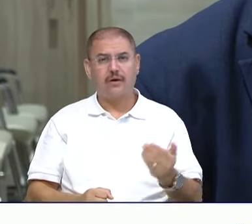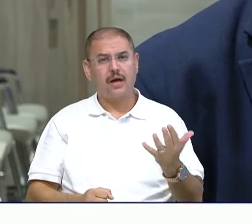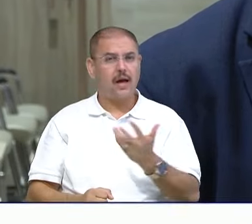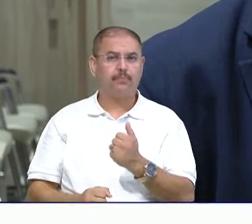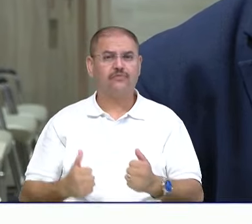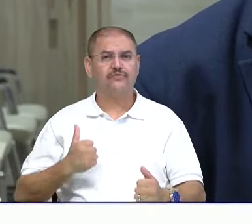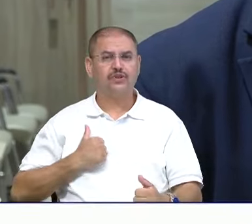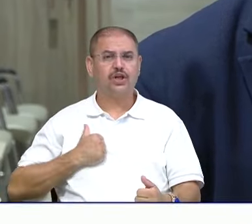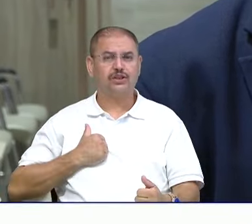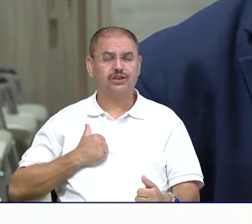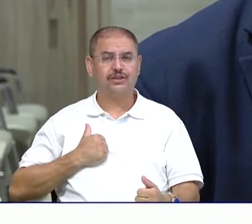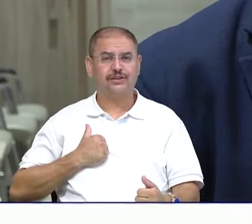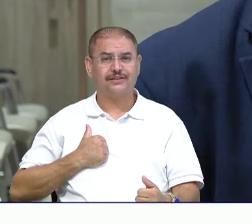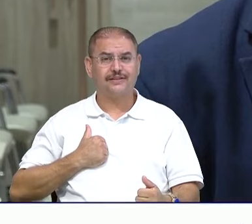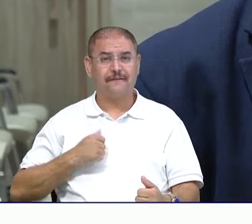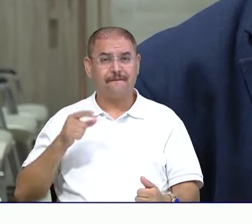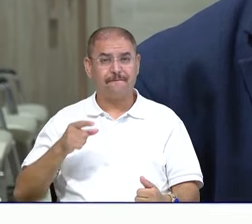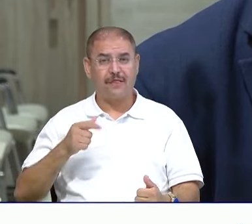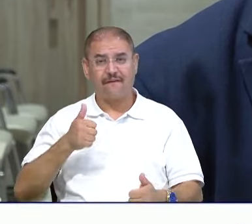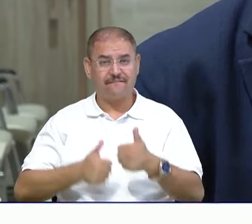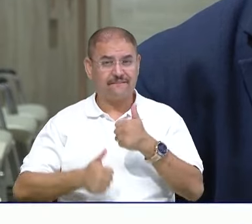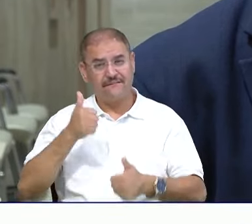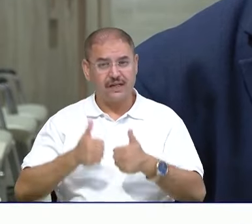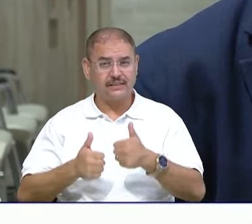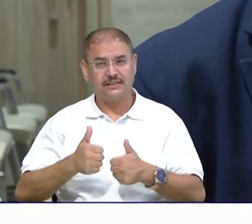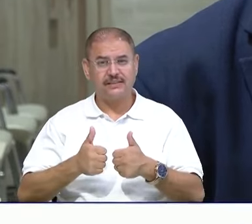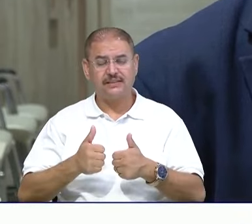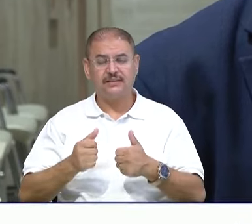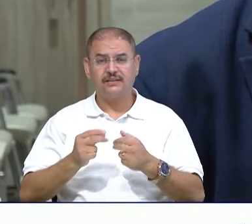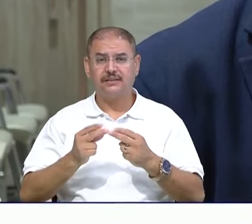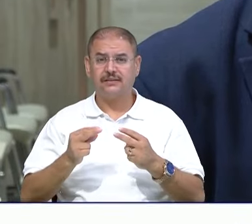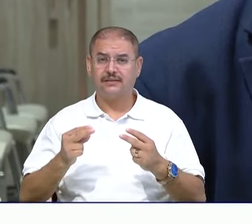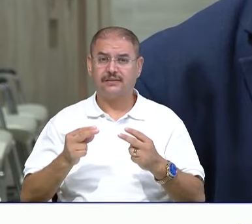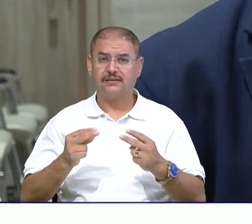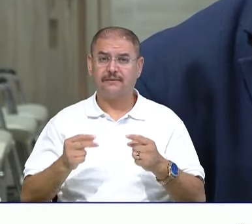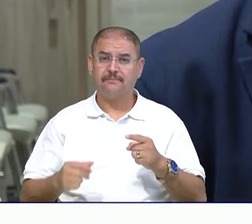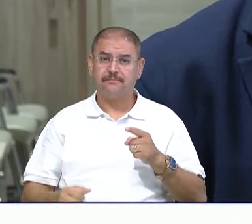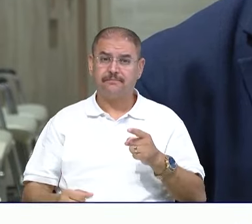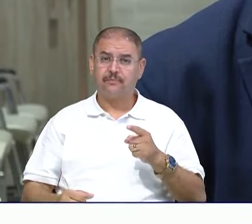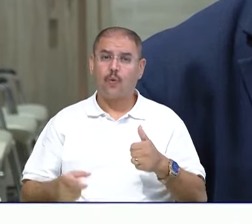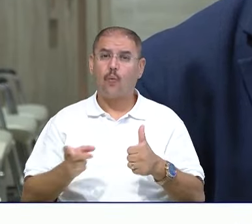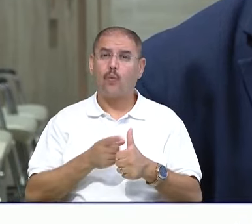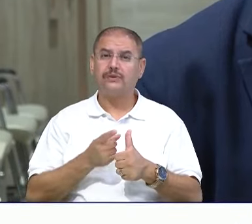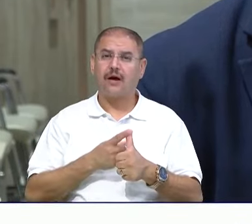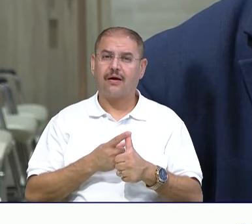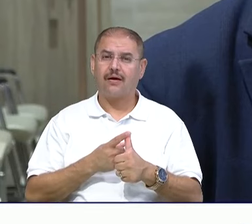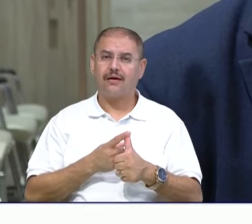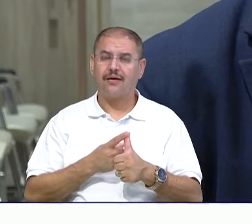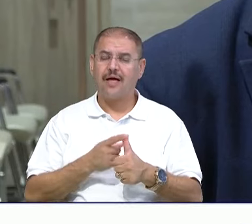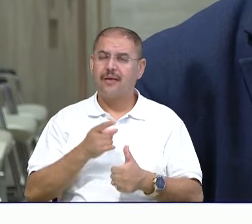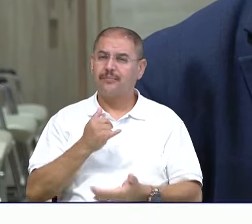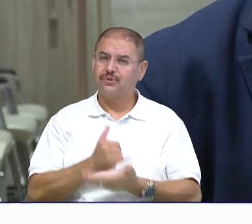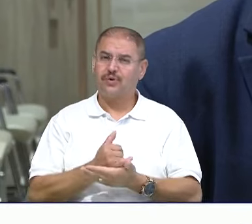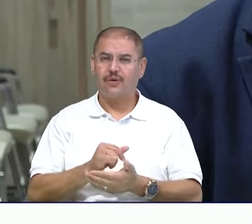القوات المسلحه في اجراء الفحوصات المخبريه على المواد التي تمكن وزاره البيئه من اتخاذ القرار